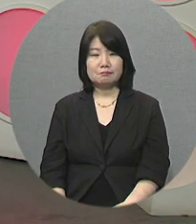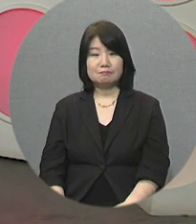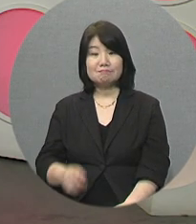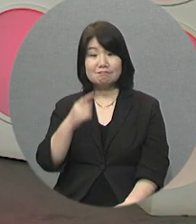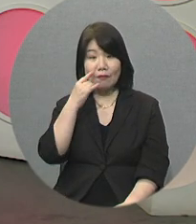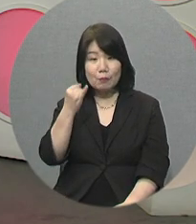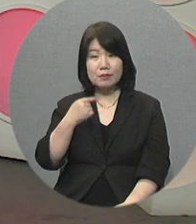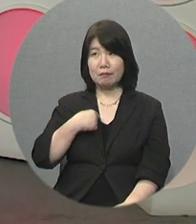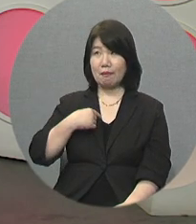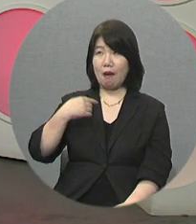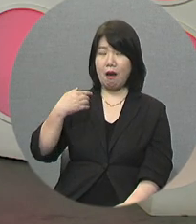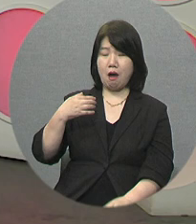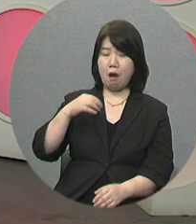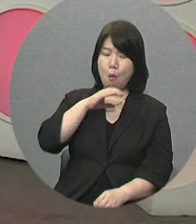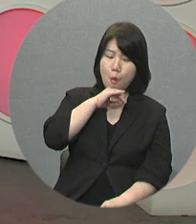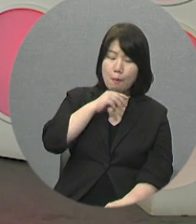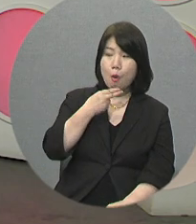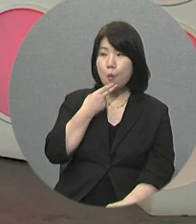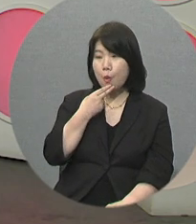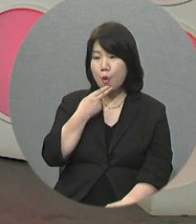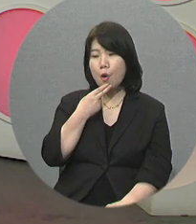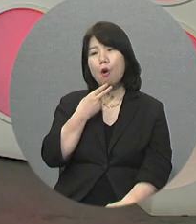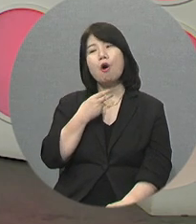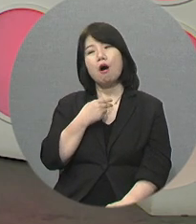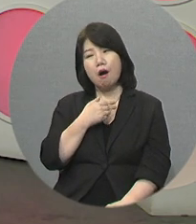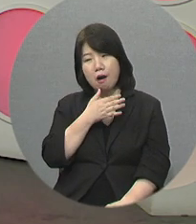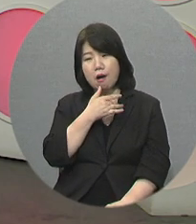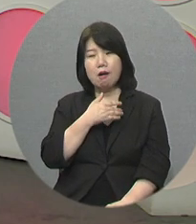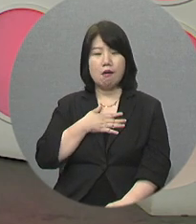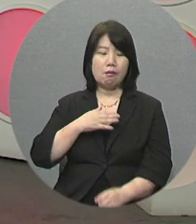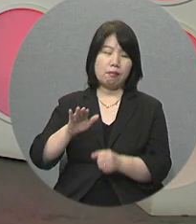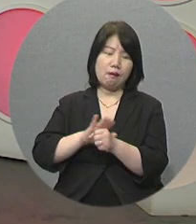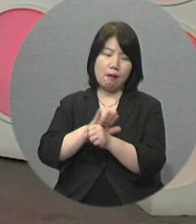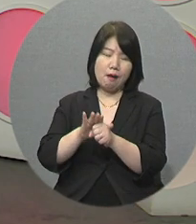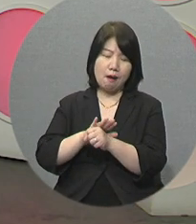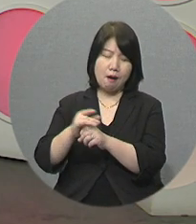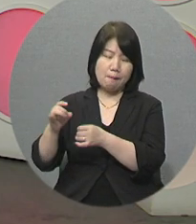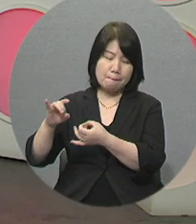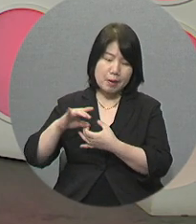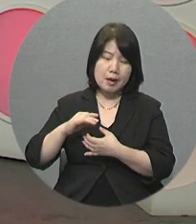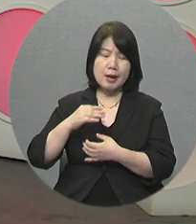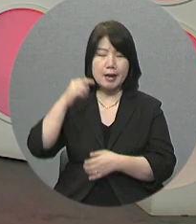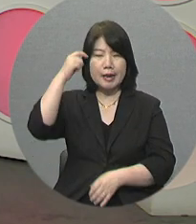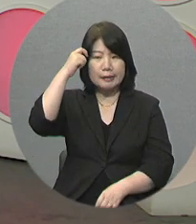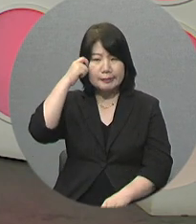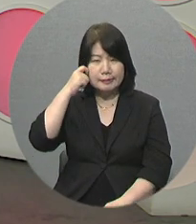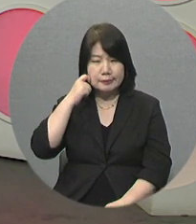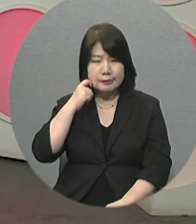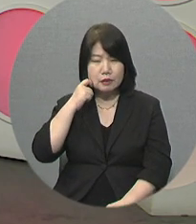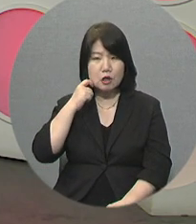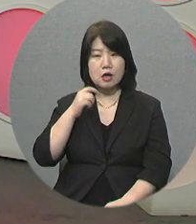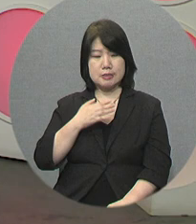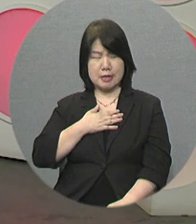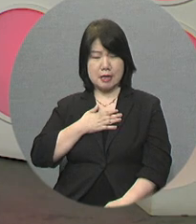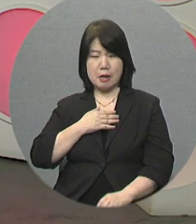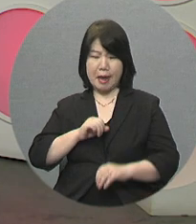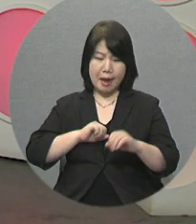어머니가 나를 원망하지 않는다는 확신이 사랑이라는 것을 느끼고 저의 모든 것을